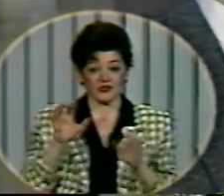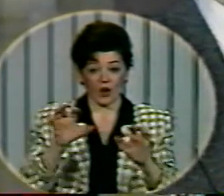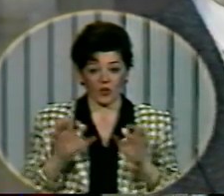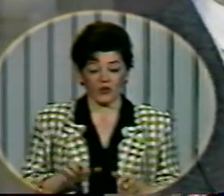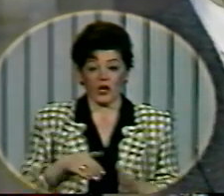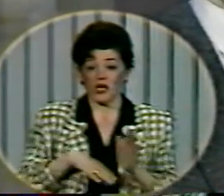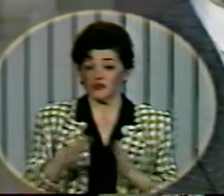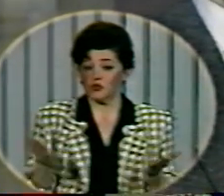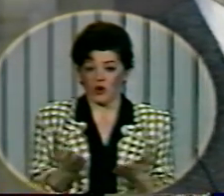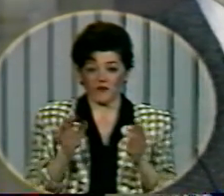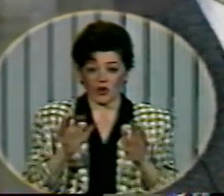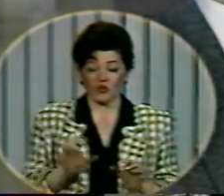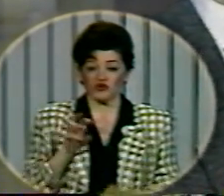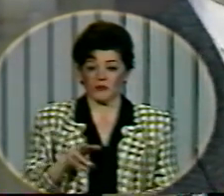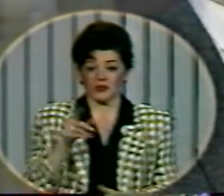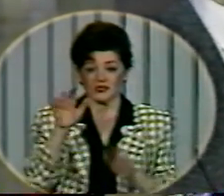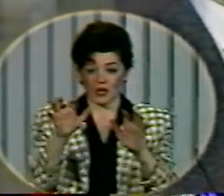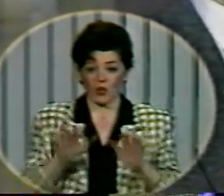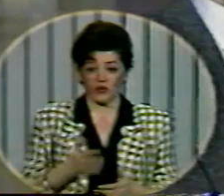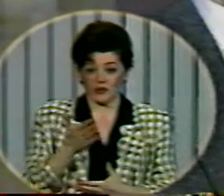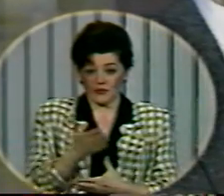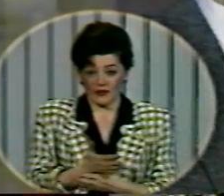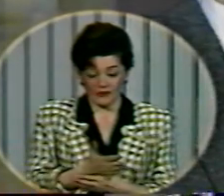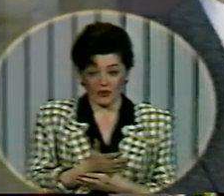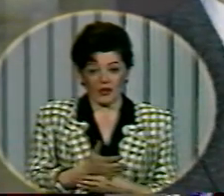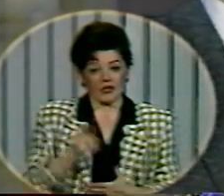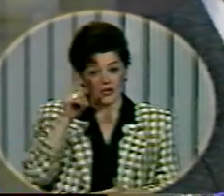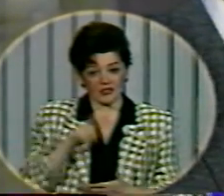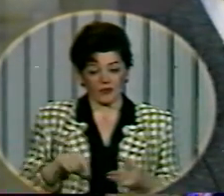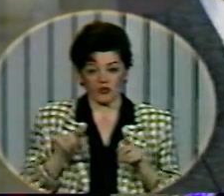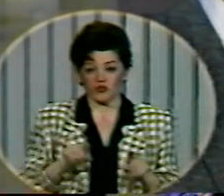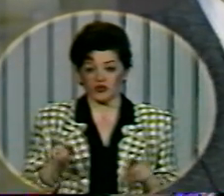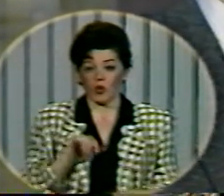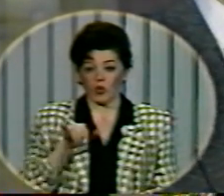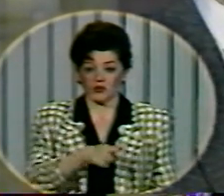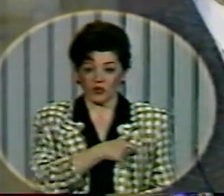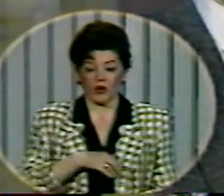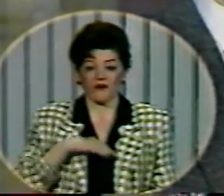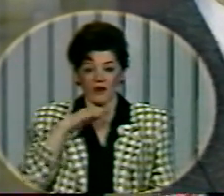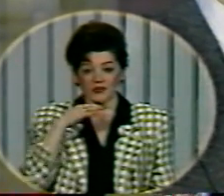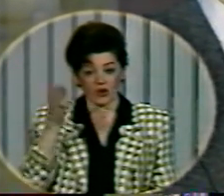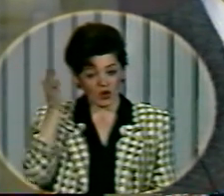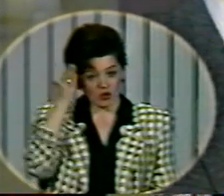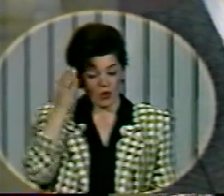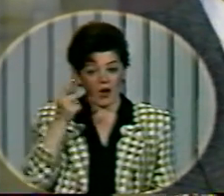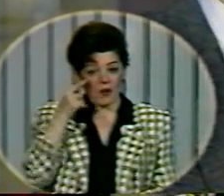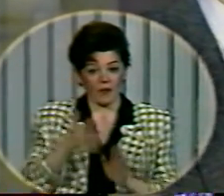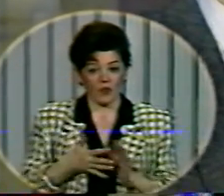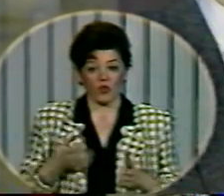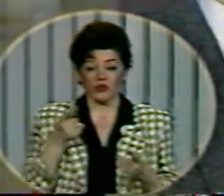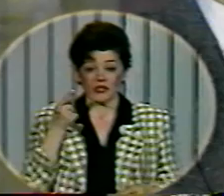ніякага закона, чем закон половинчаты. Але я спадзяюся на то, что у депутатов хопить розуму, зразумеет ту простую истину, что